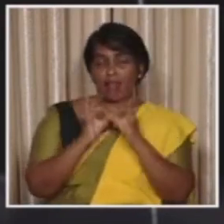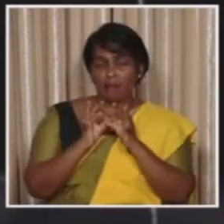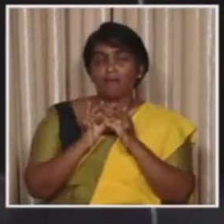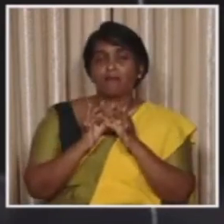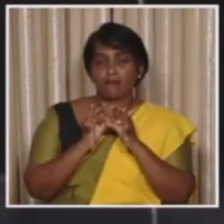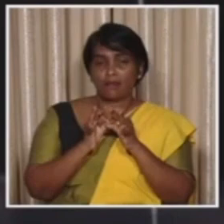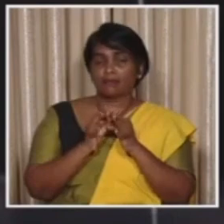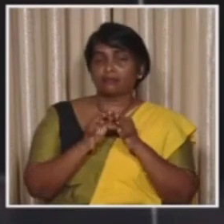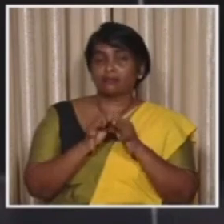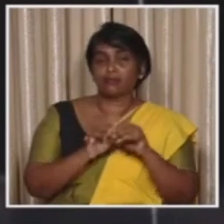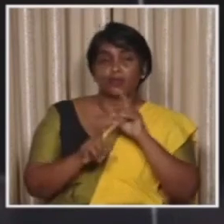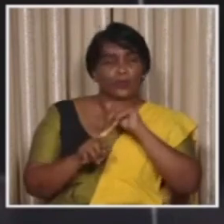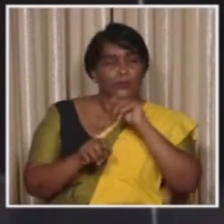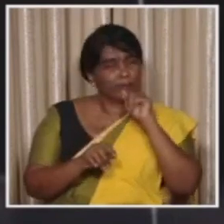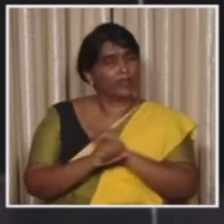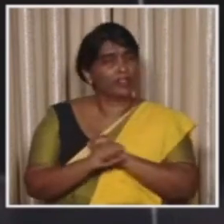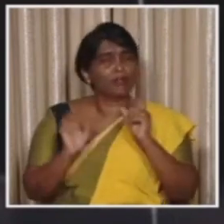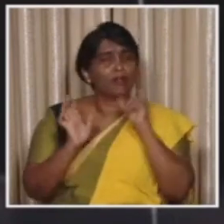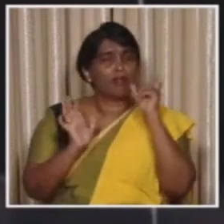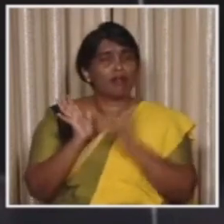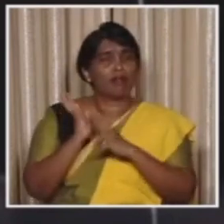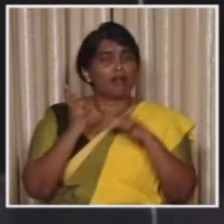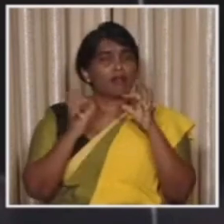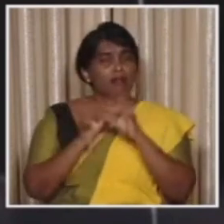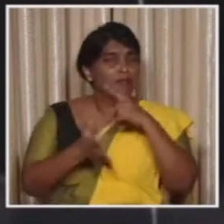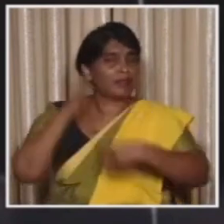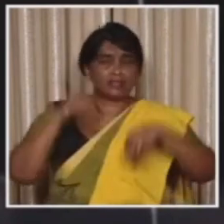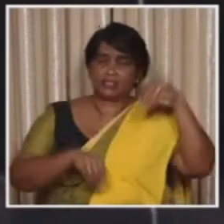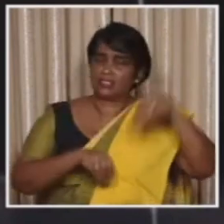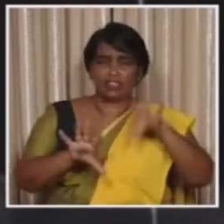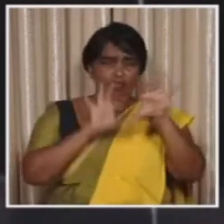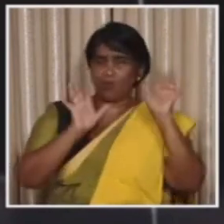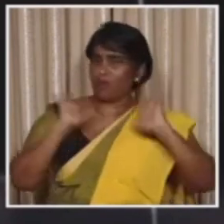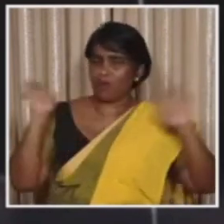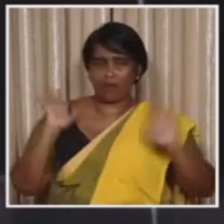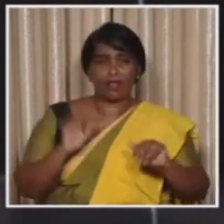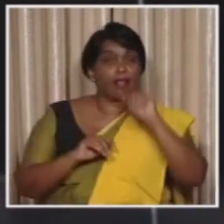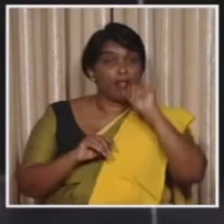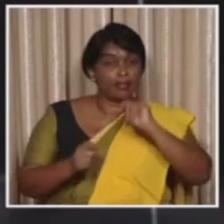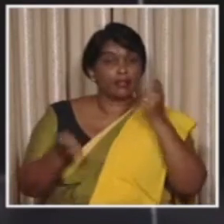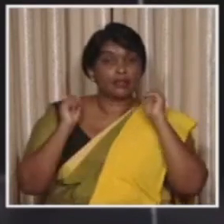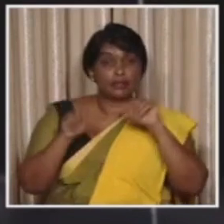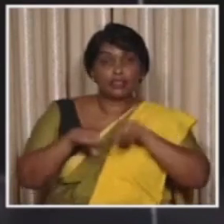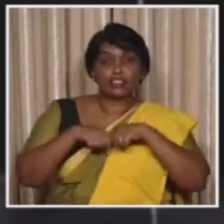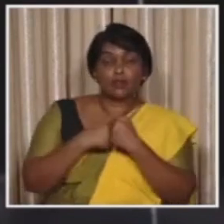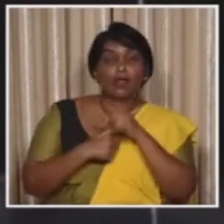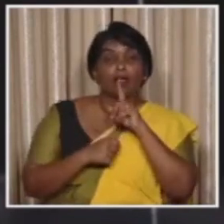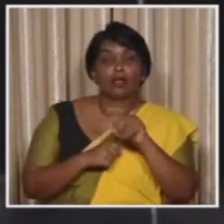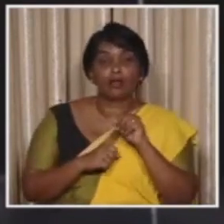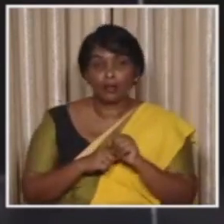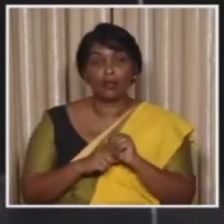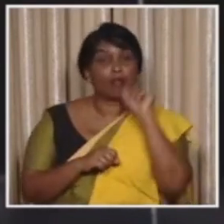බෝඩ් එල්ලගත්තු ඇත්තටම නැති ක්‍රීඩා සමාජය 60 හුටාමාරක ඡන්ද ඕනේ නැහැ මේකට තීරණය කරන්න. ඇත්ත ක්‍රීඩා සමාජයක් කියන්නේ මොකද්ද?